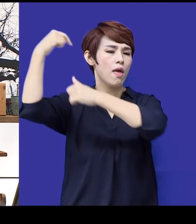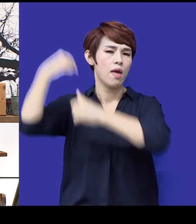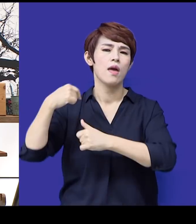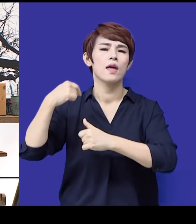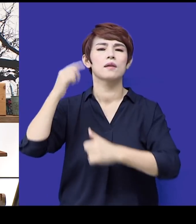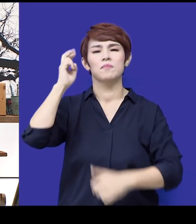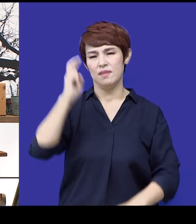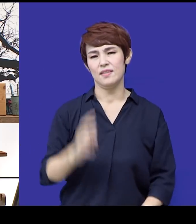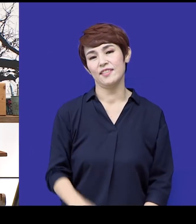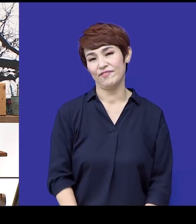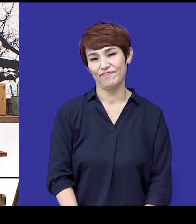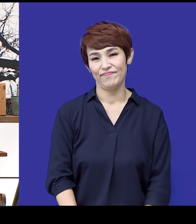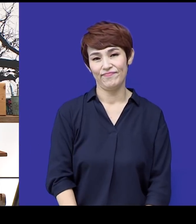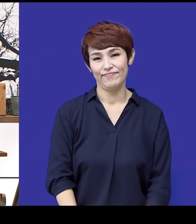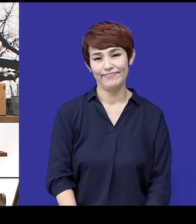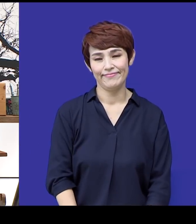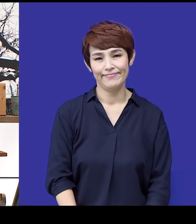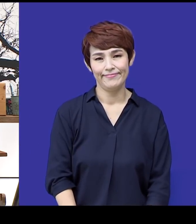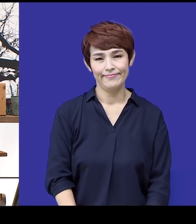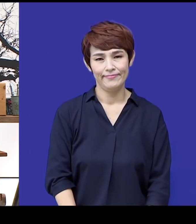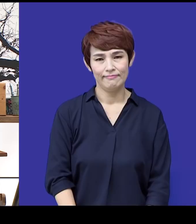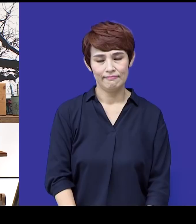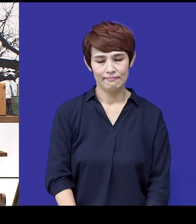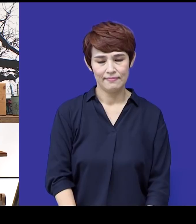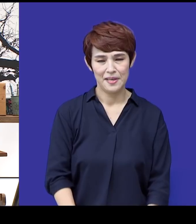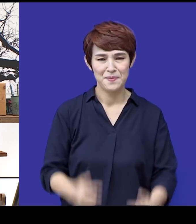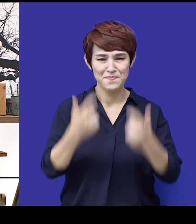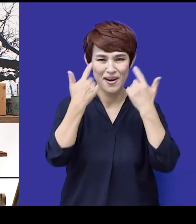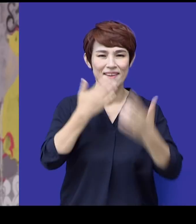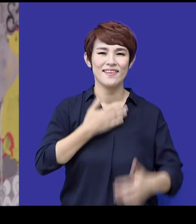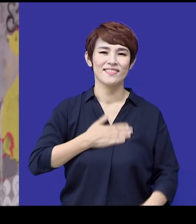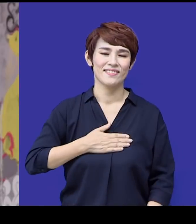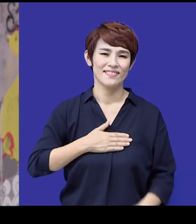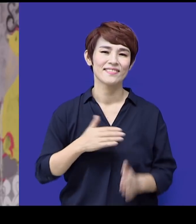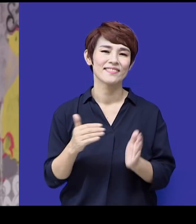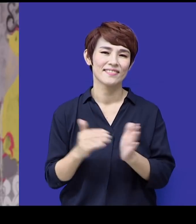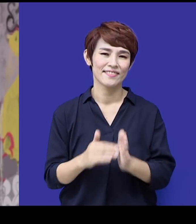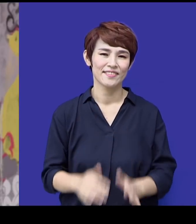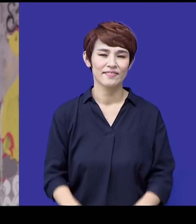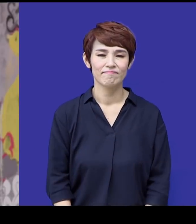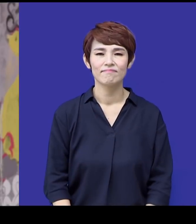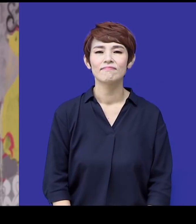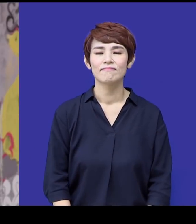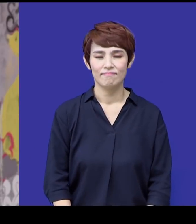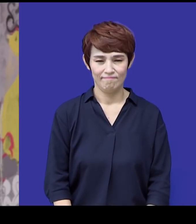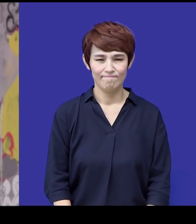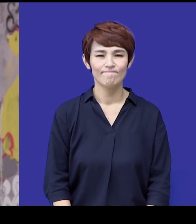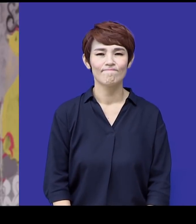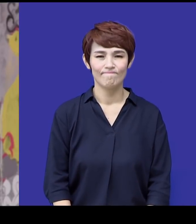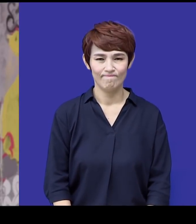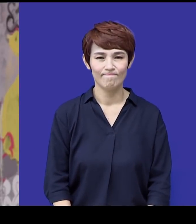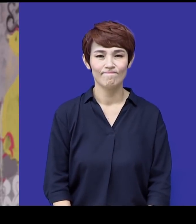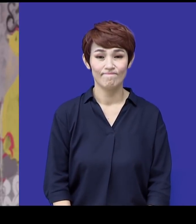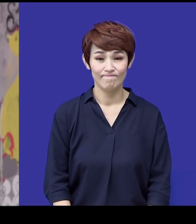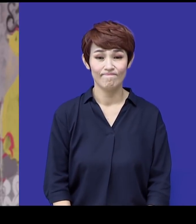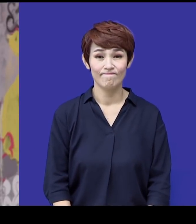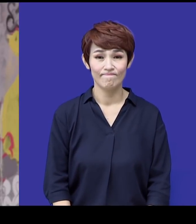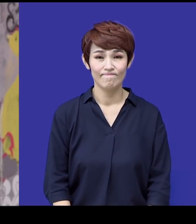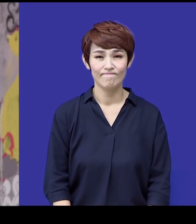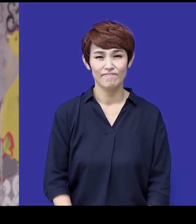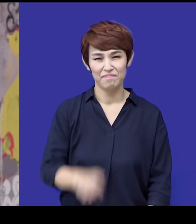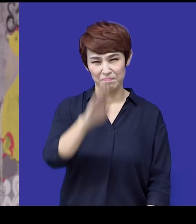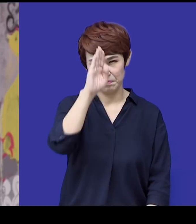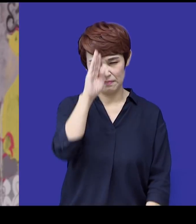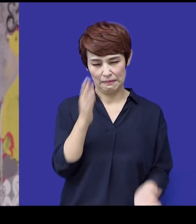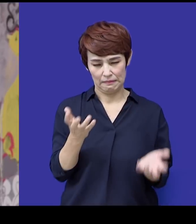같더라고요. 네. 아, 그래서 그때 이제 확실하게 알았죠. 그래서 이제는 그